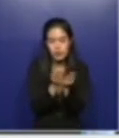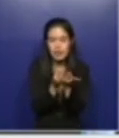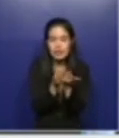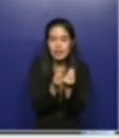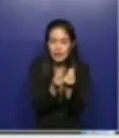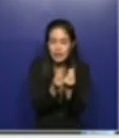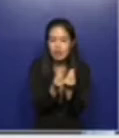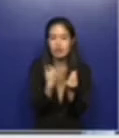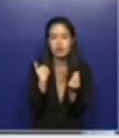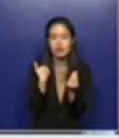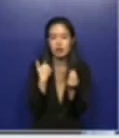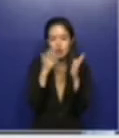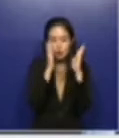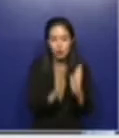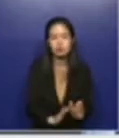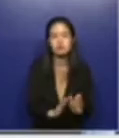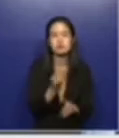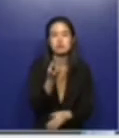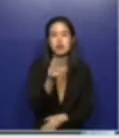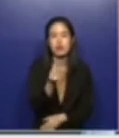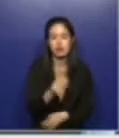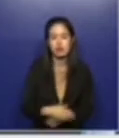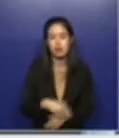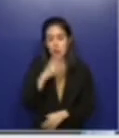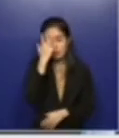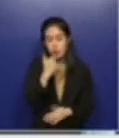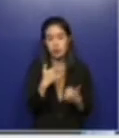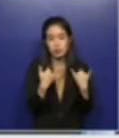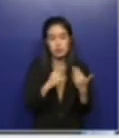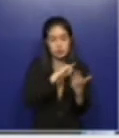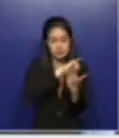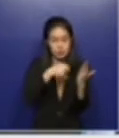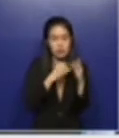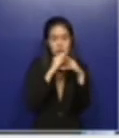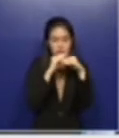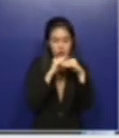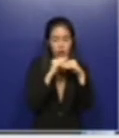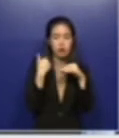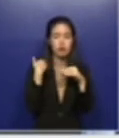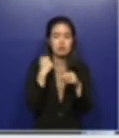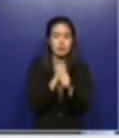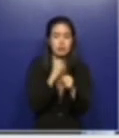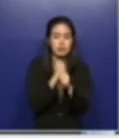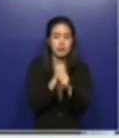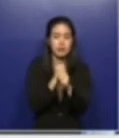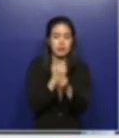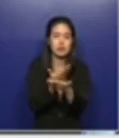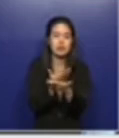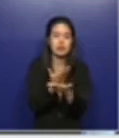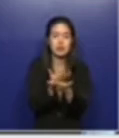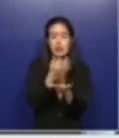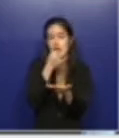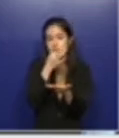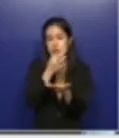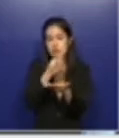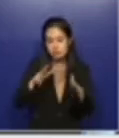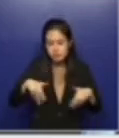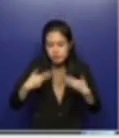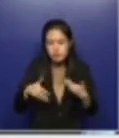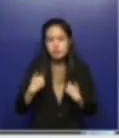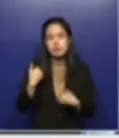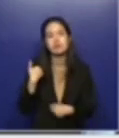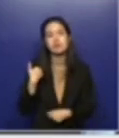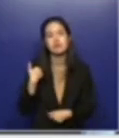สูญเสียไปเท่าไหร่ระยองนี่เป็นจังหวัดที่ทำรายได้ให้กับประเทศชาติเนี่ยรายได้ต่อหัวประชากรเนี่ยเหยียบแสนนะครับท่